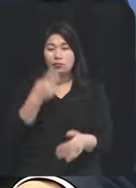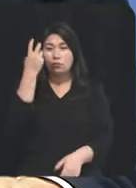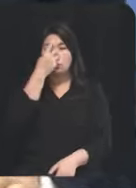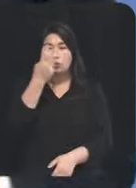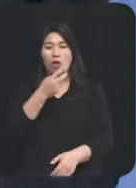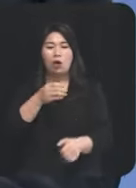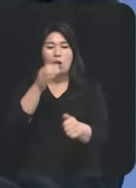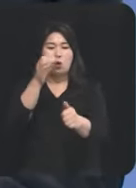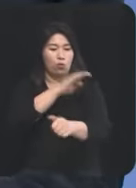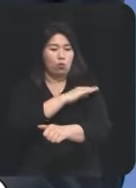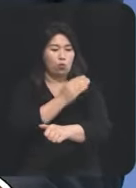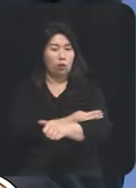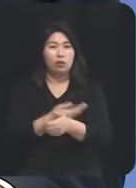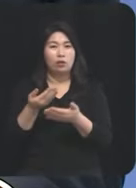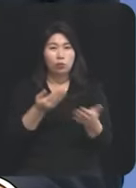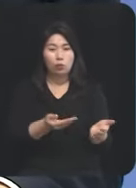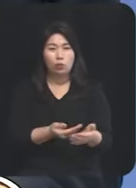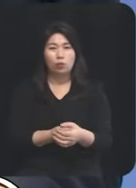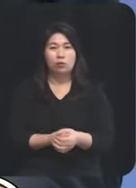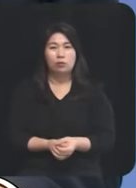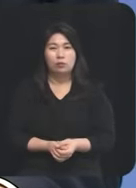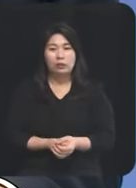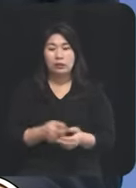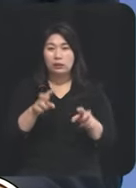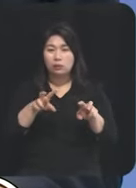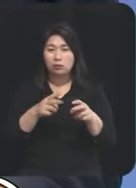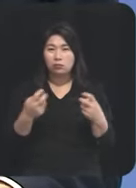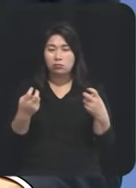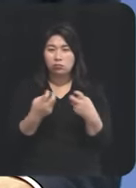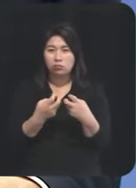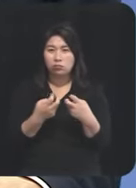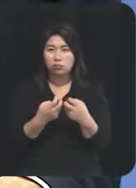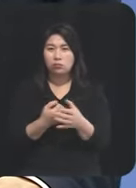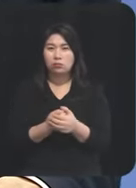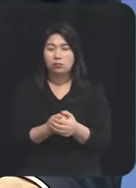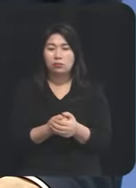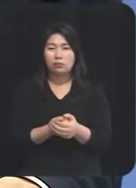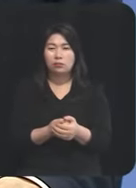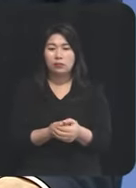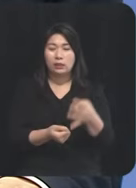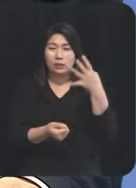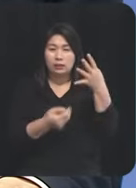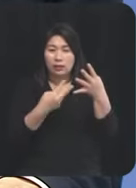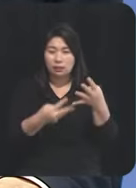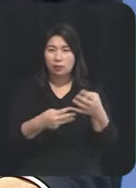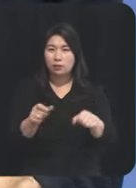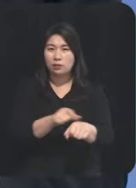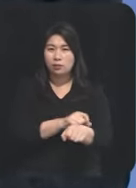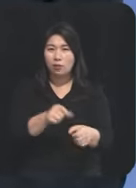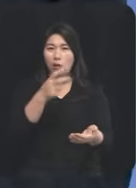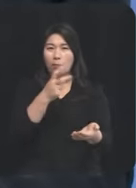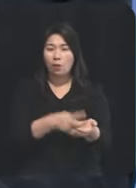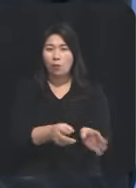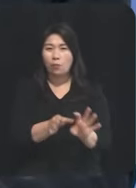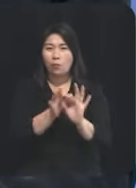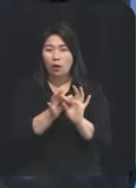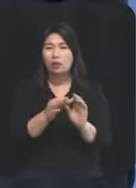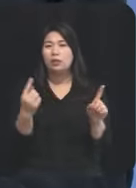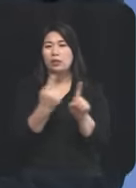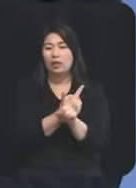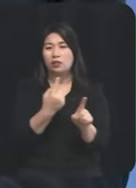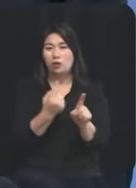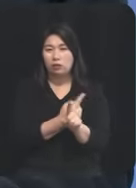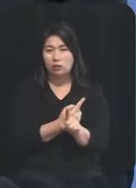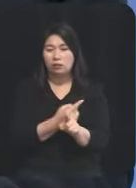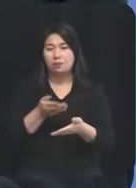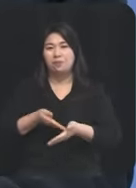권한도 법률적 개정 사안으로 지금 판단되는데요. 네. 그 법률적 사상 특별 사상 관련 특별법 개정안을